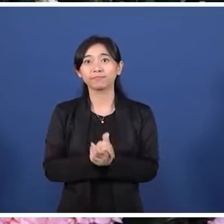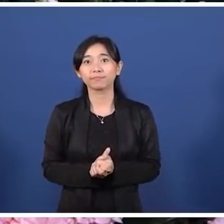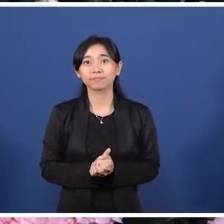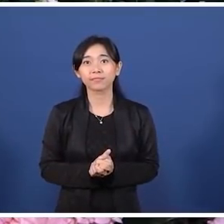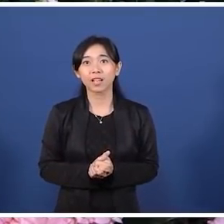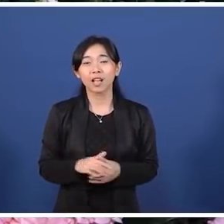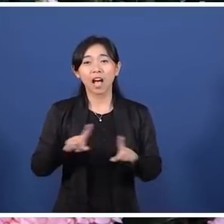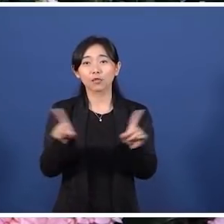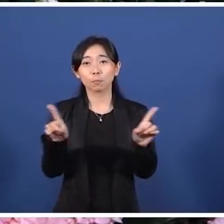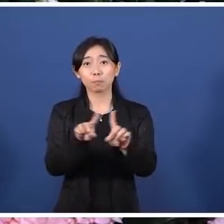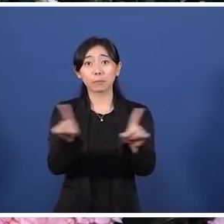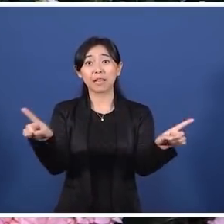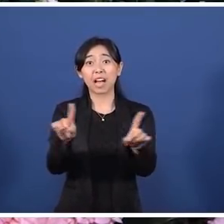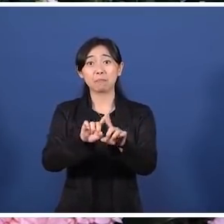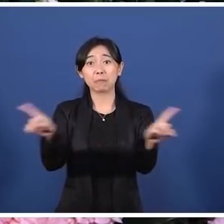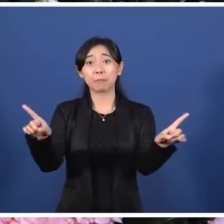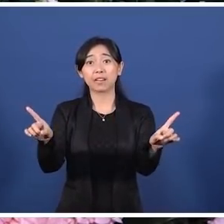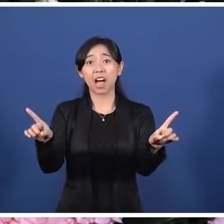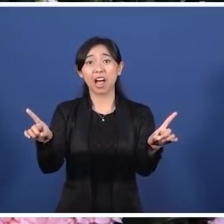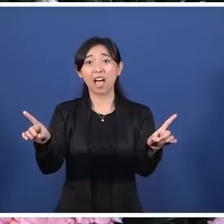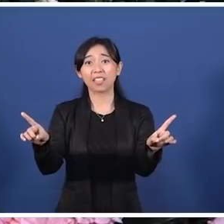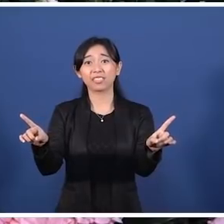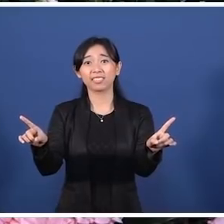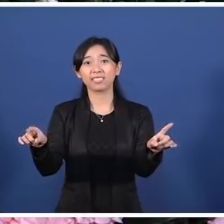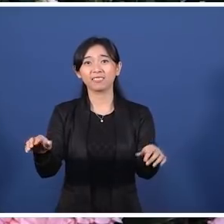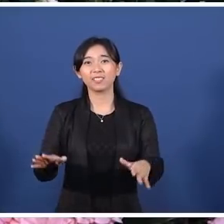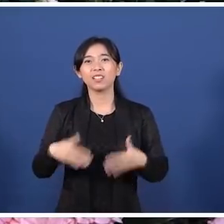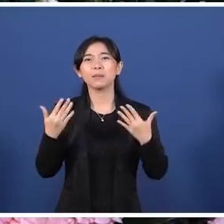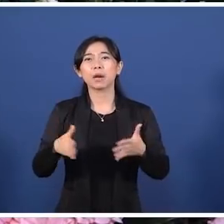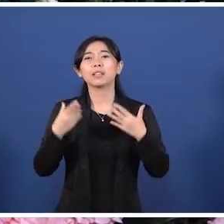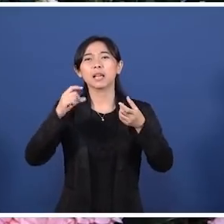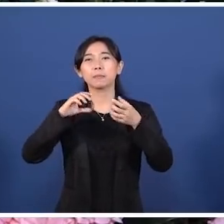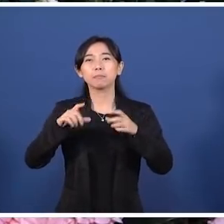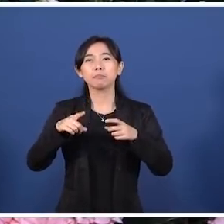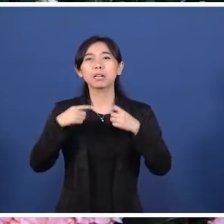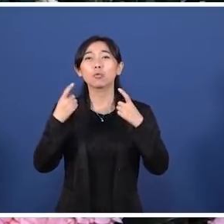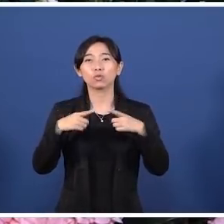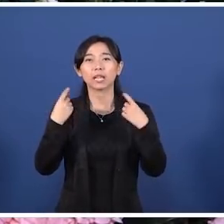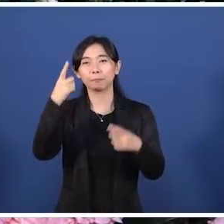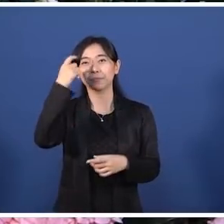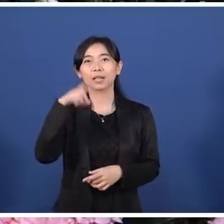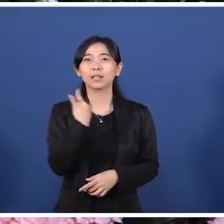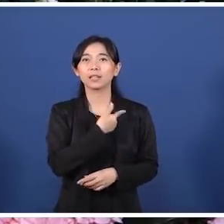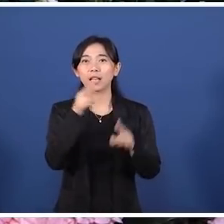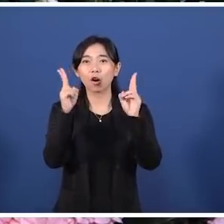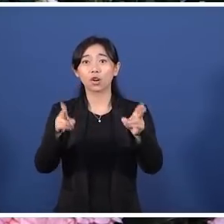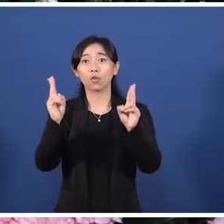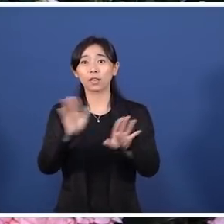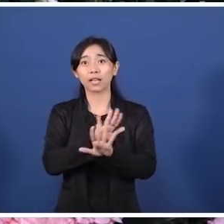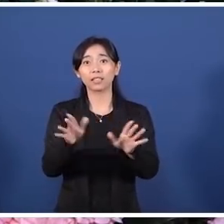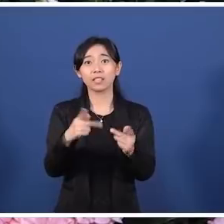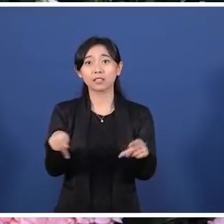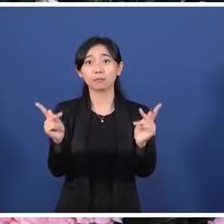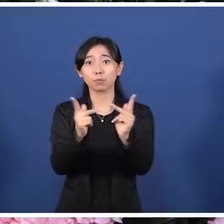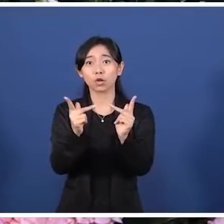tengah-tengah perbedaan, di tengah-tengah rasa berdosa karena kita adalah orang-orang yang tidak sempurna. Dan